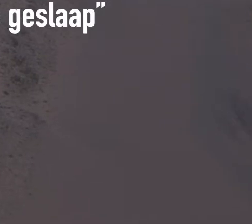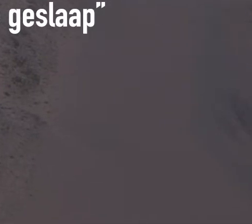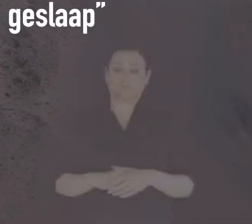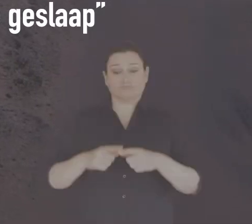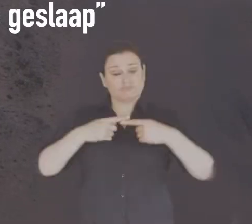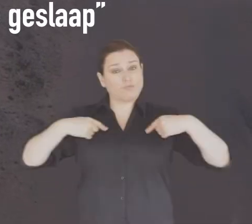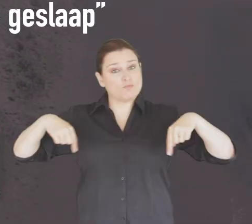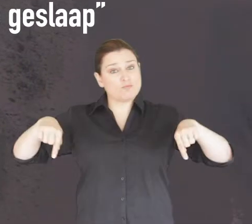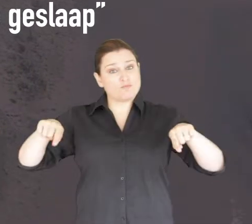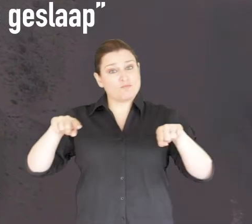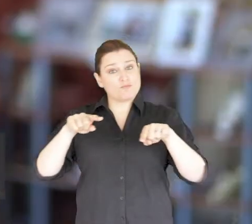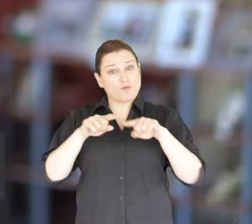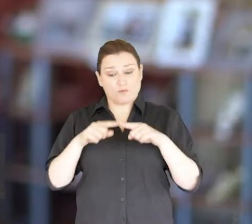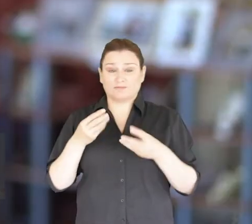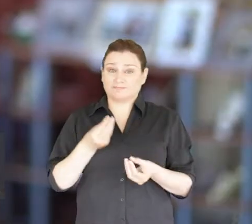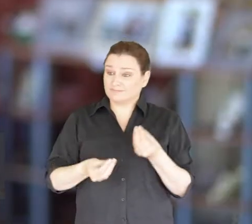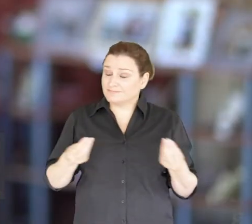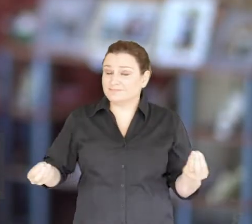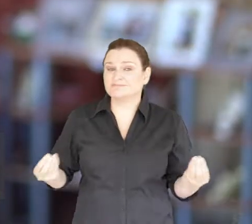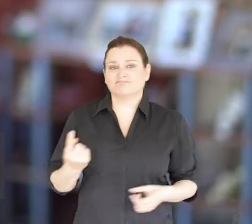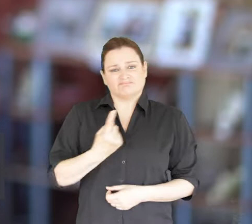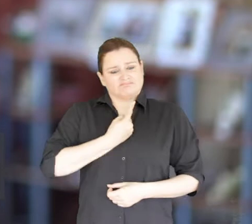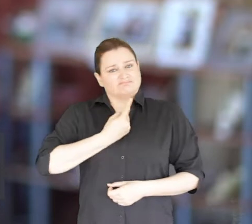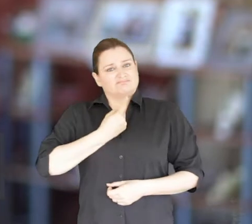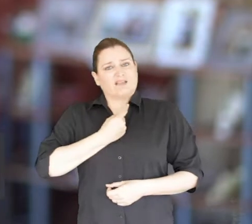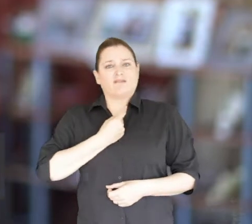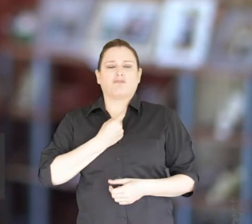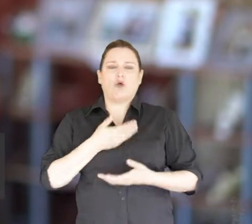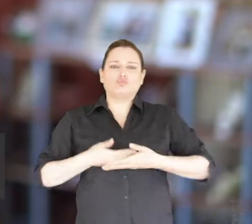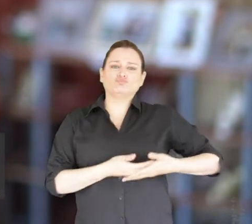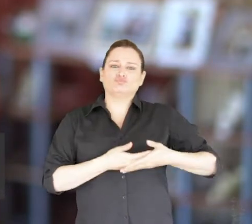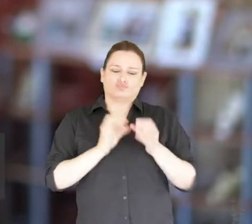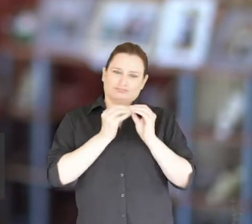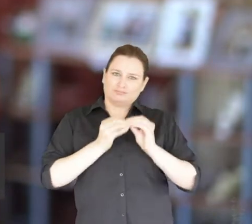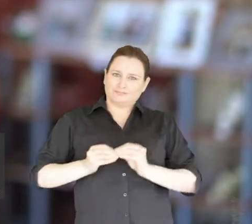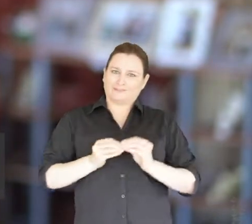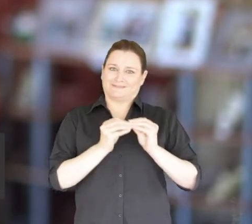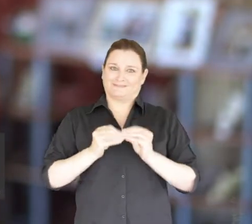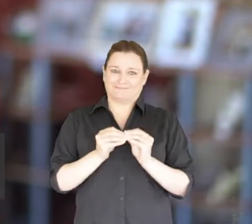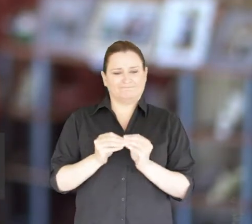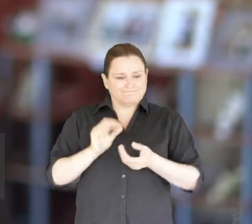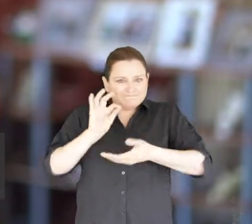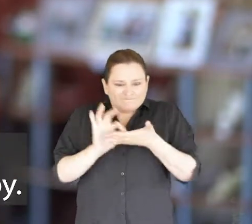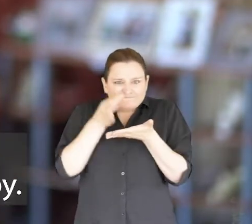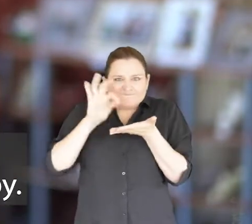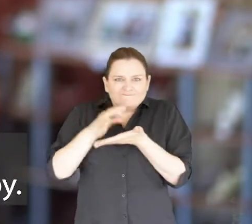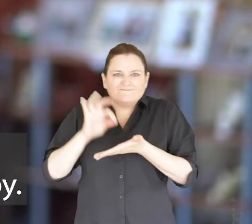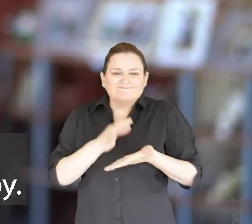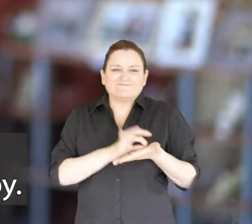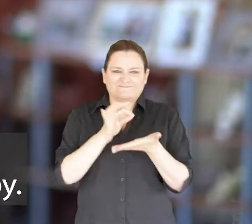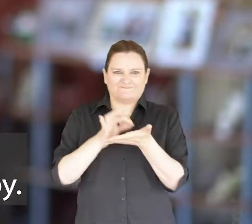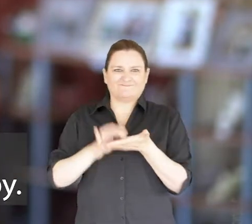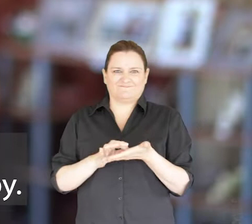Ons heeft meer gespeeld als kinders. Poppen zelf gemaakt, namen poppen. Wat lijkt zoals ons,